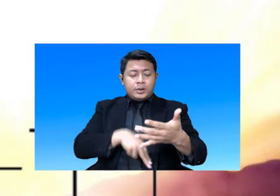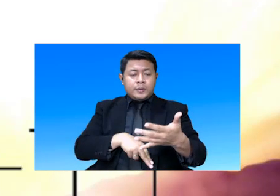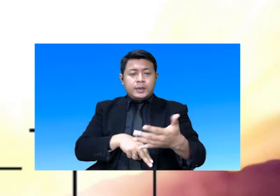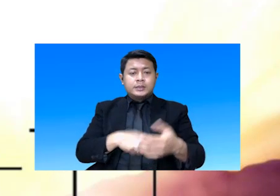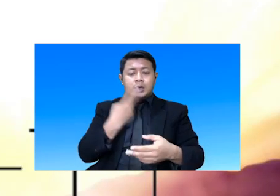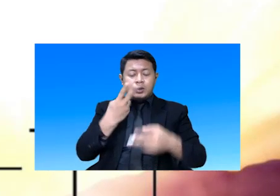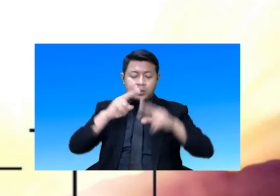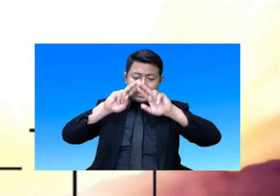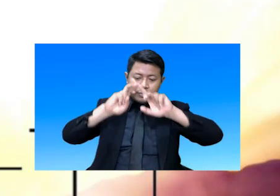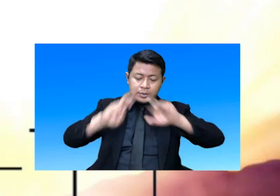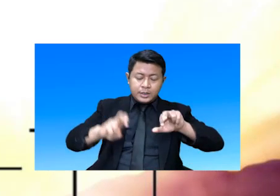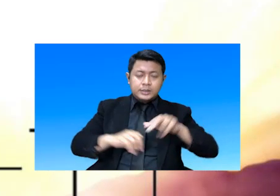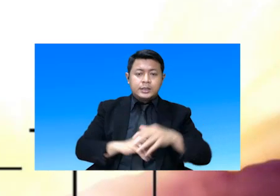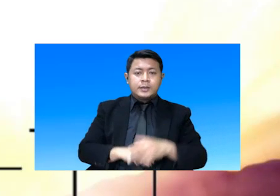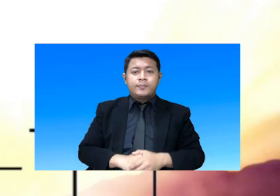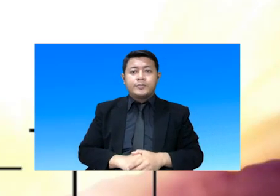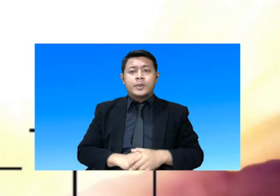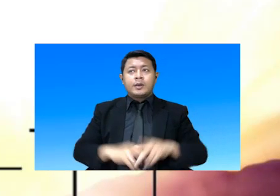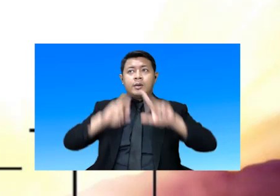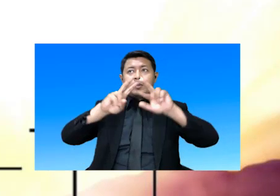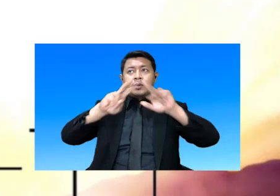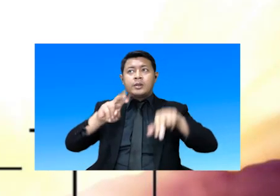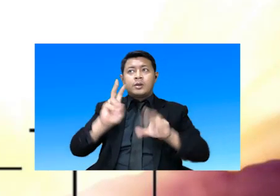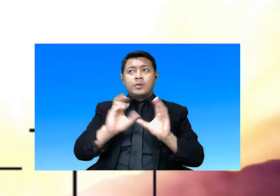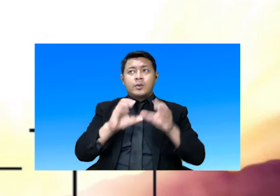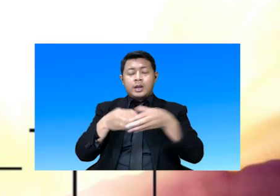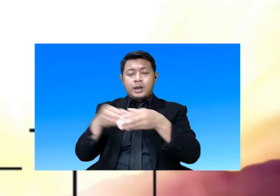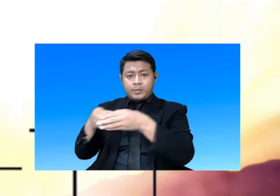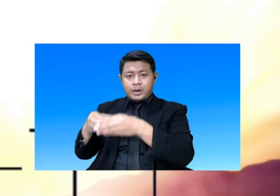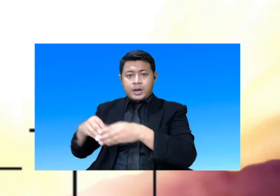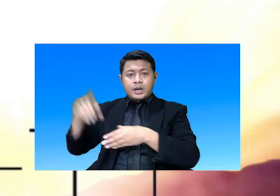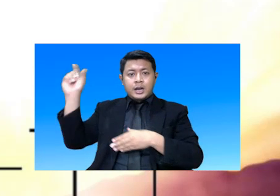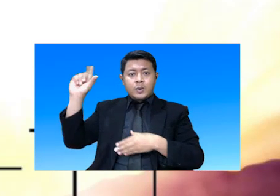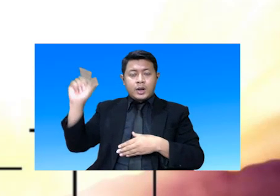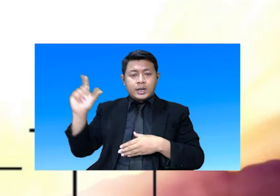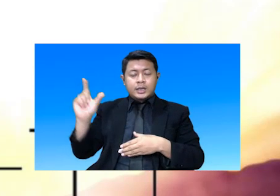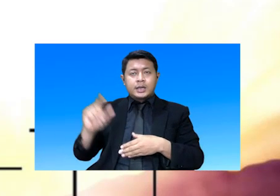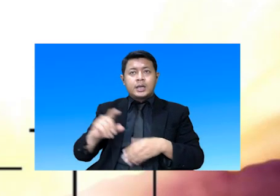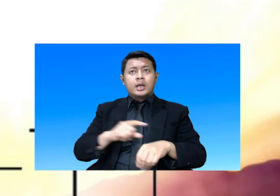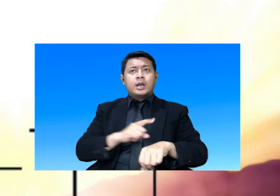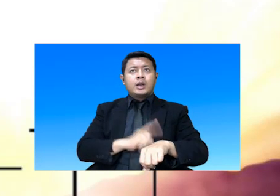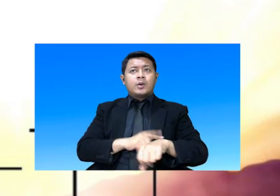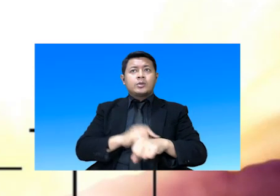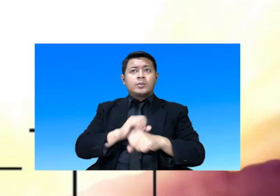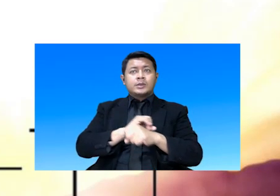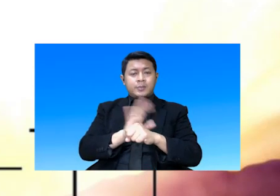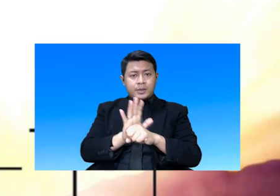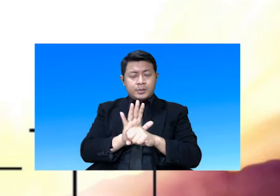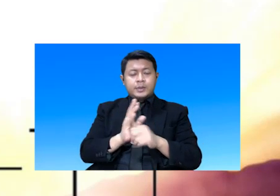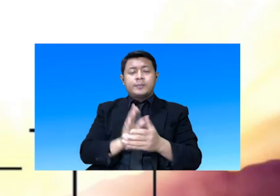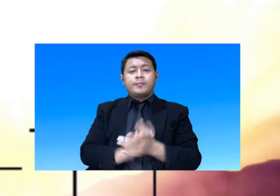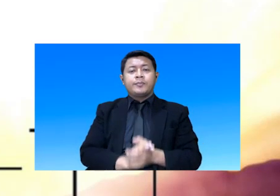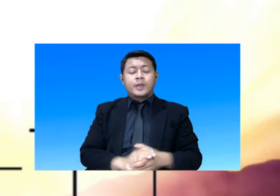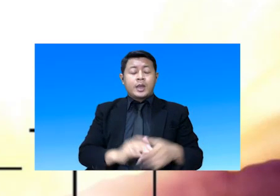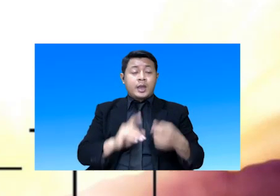Saya baru membaca 2 penelitian. Penelitian 2 lembaga dari luar negeri pada masa